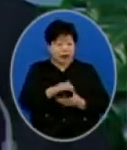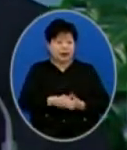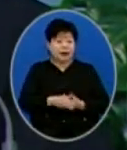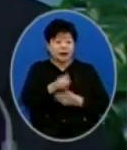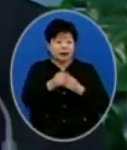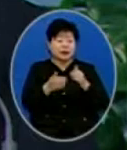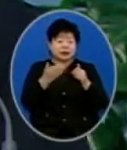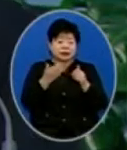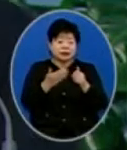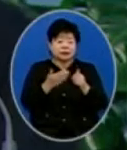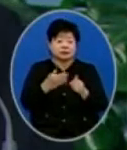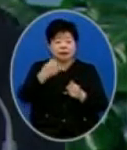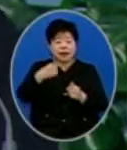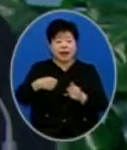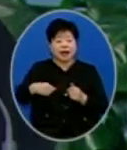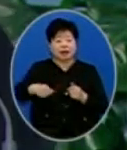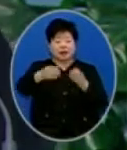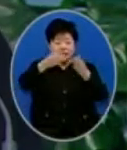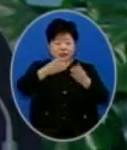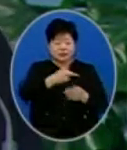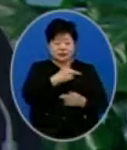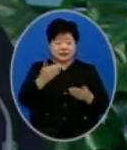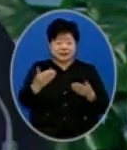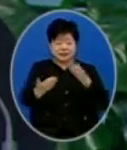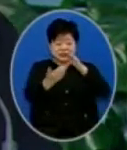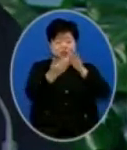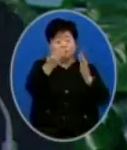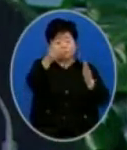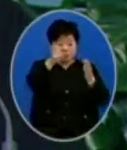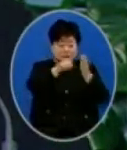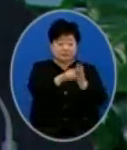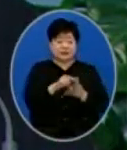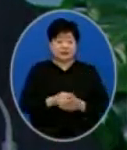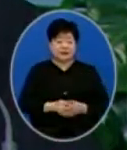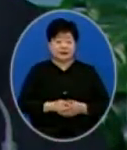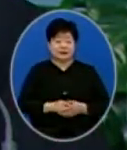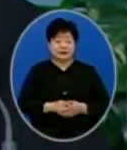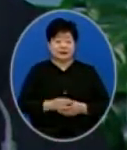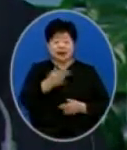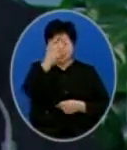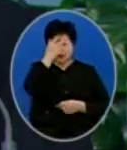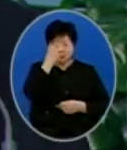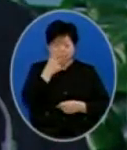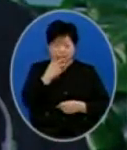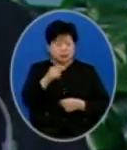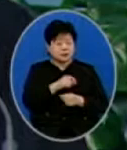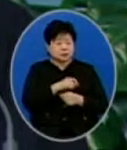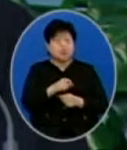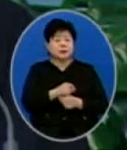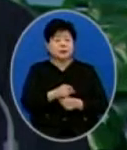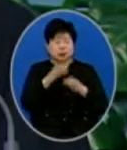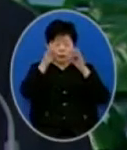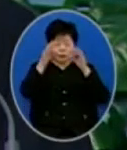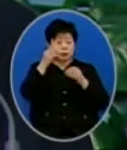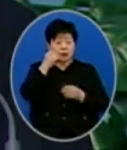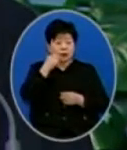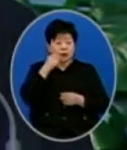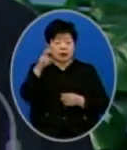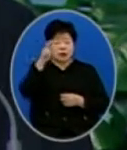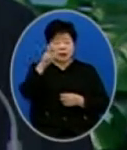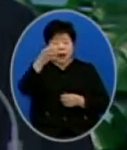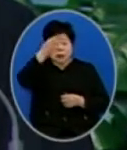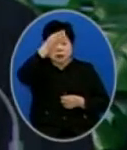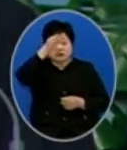하나님께서 우리 아들을 통하여 큰 일을 이룰 줄 믿습니다 그런데 아이가 앞을 보지 못해 특별히 모질 못하는데